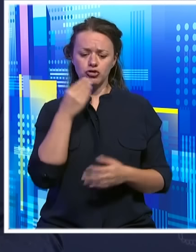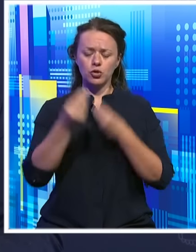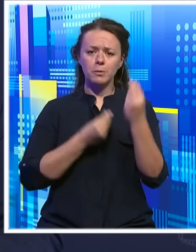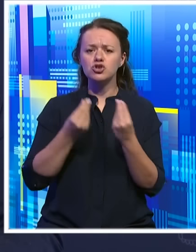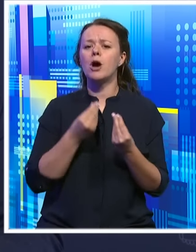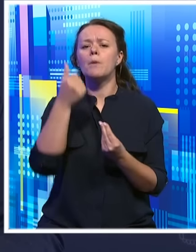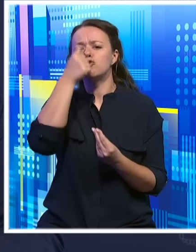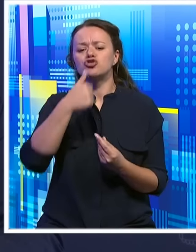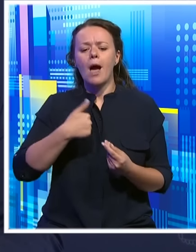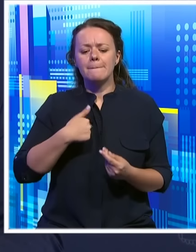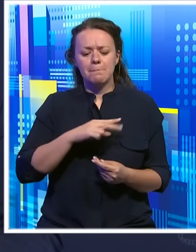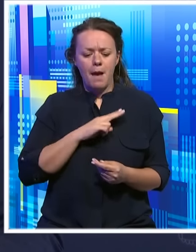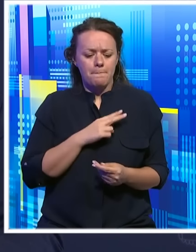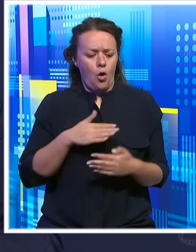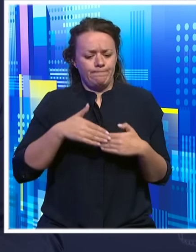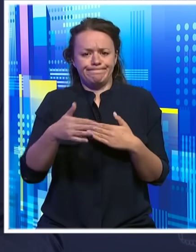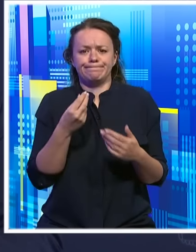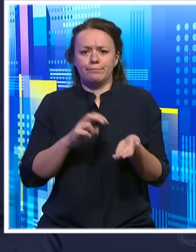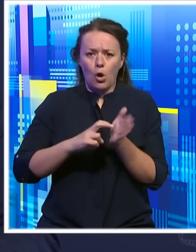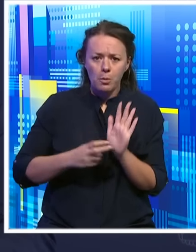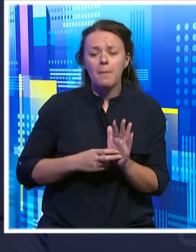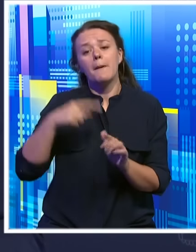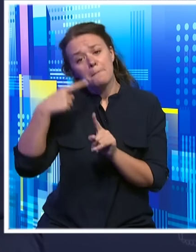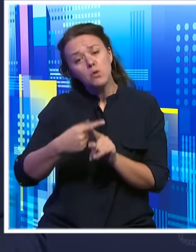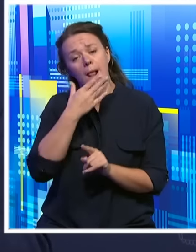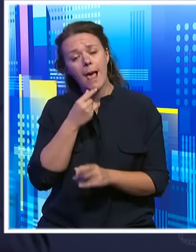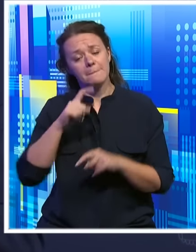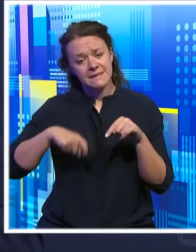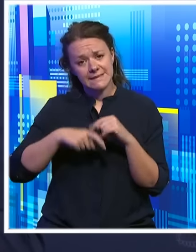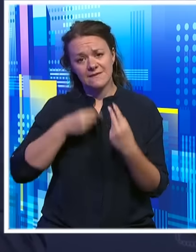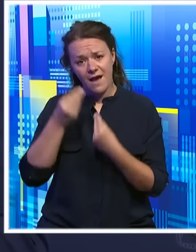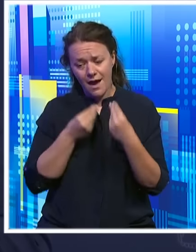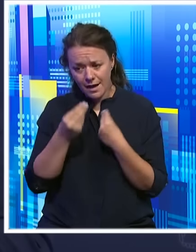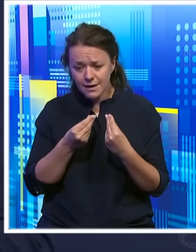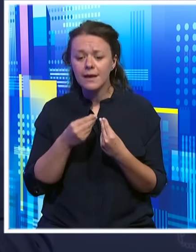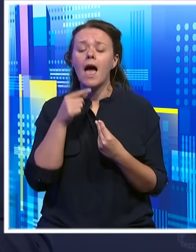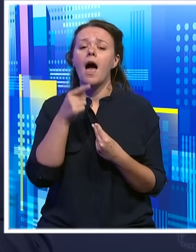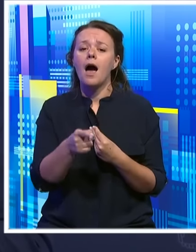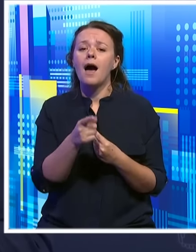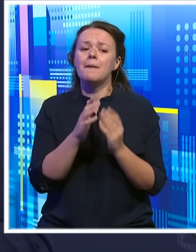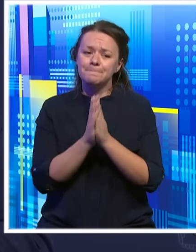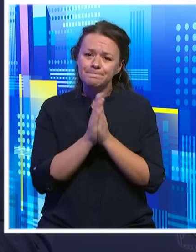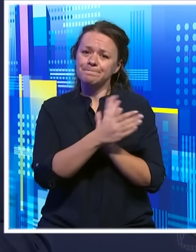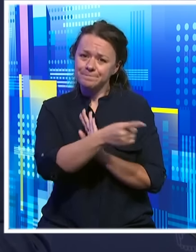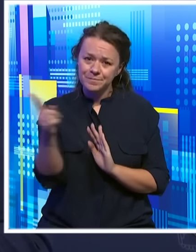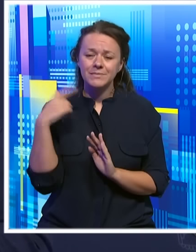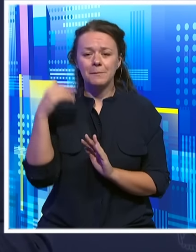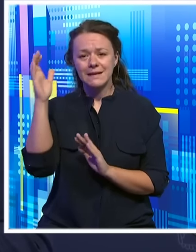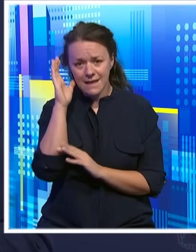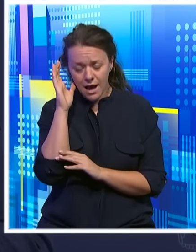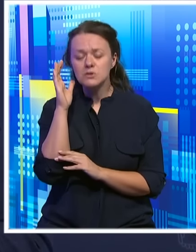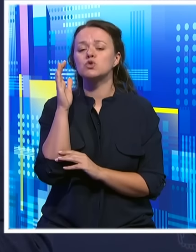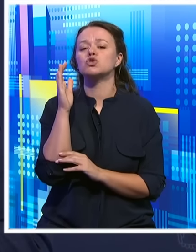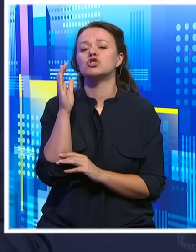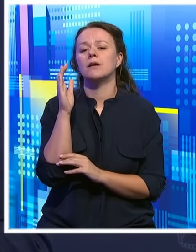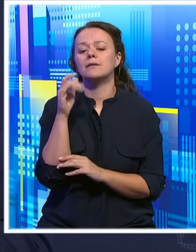stvarima, ali bih voleo da saslušate, sagledate i da po mnogim pitanjima otvorimo široku raspravu